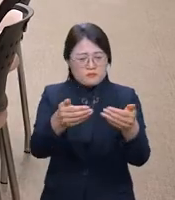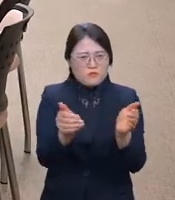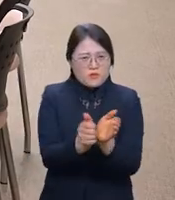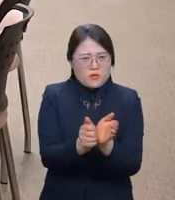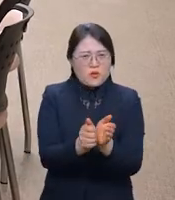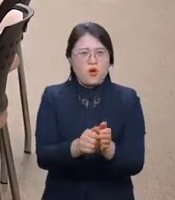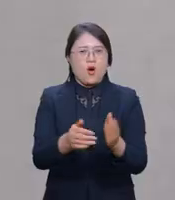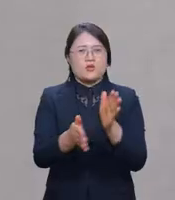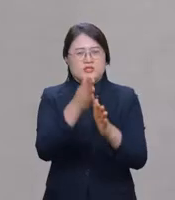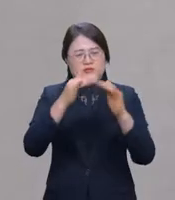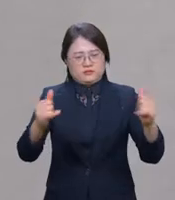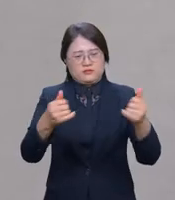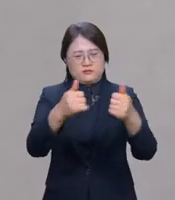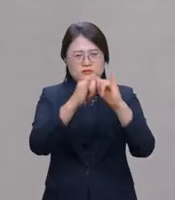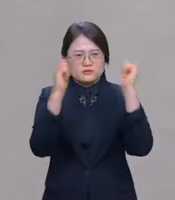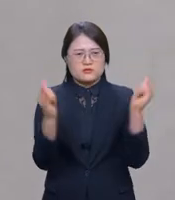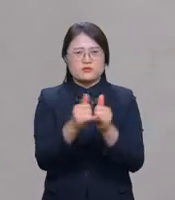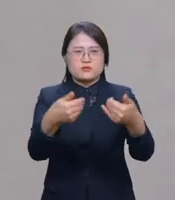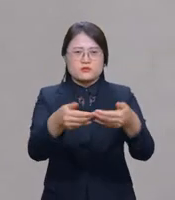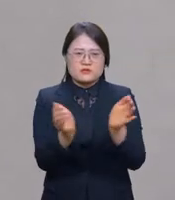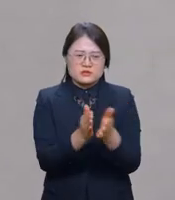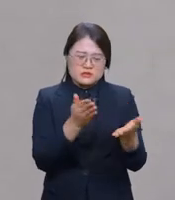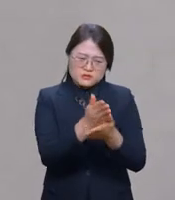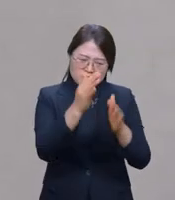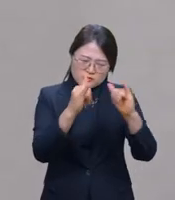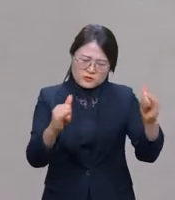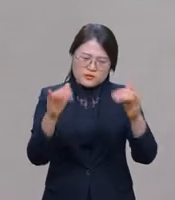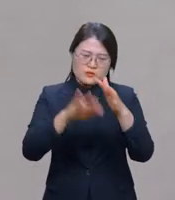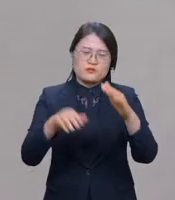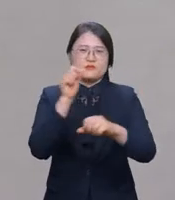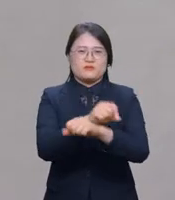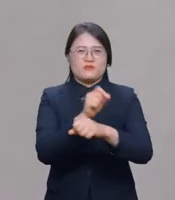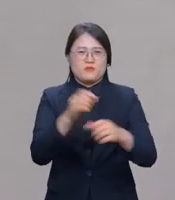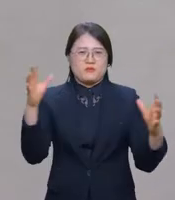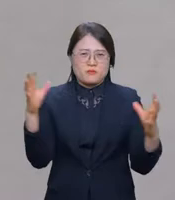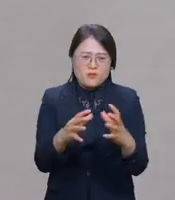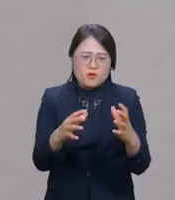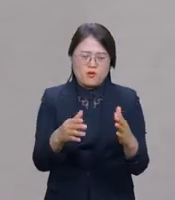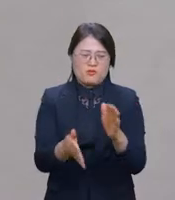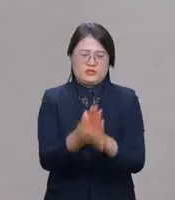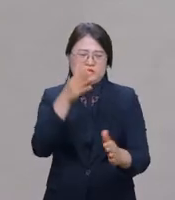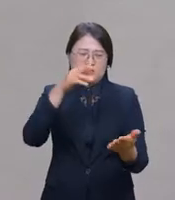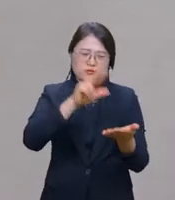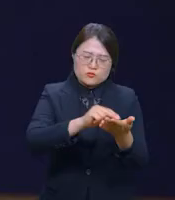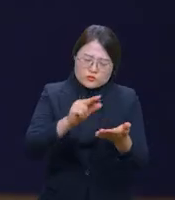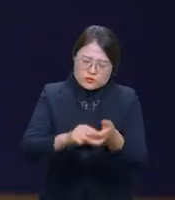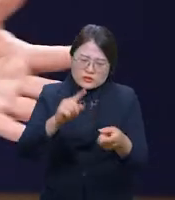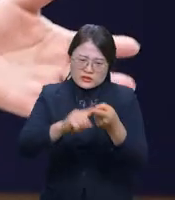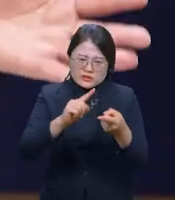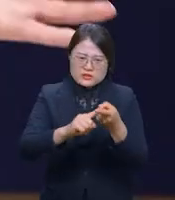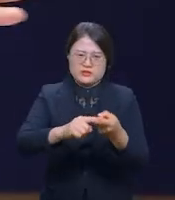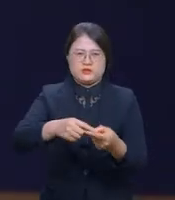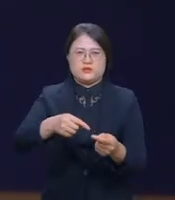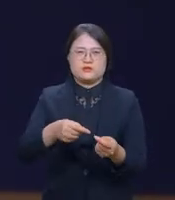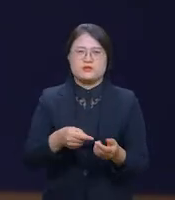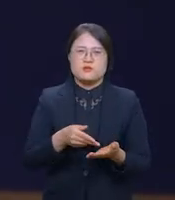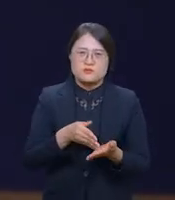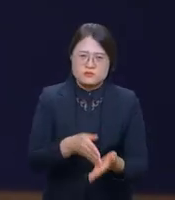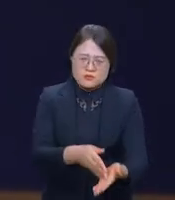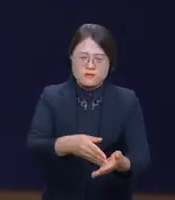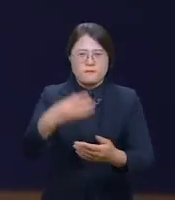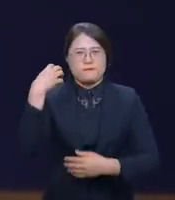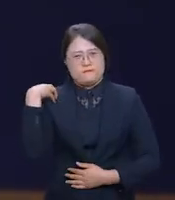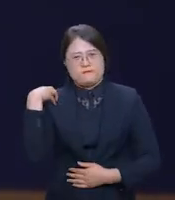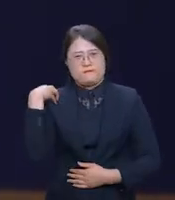자문기구로 시민과 사회단체, 전문가, 공무원 등이 함께 모여 시정 현안에 대한 자문과 정책 제안의 역할을